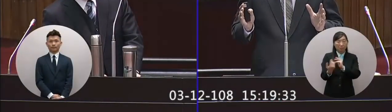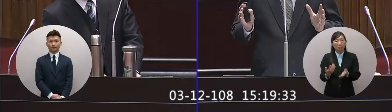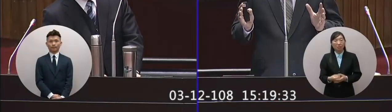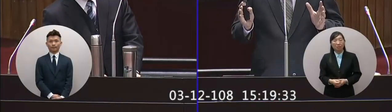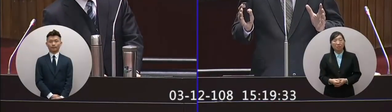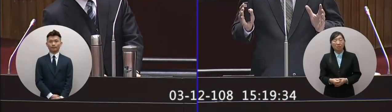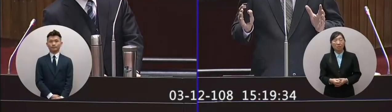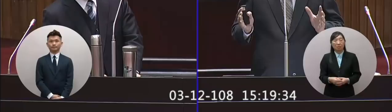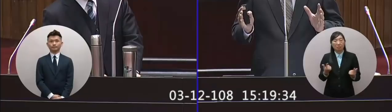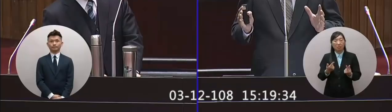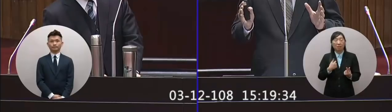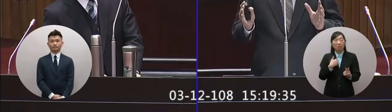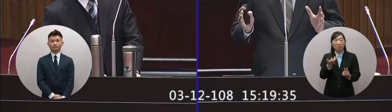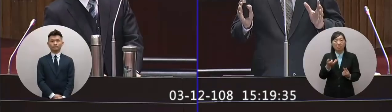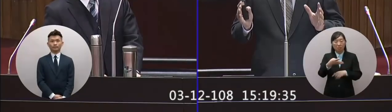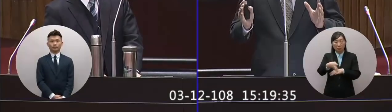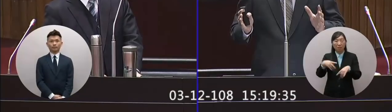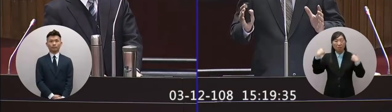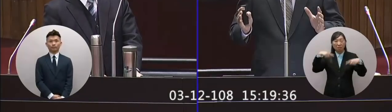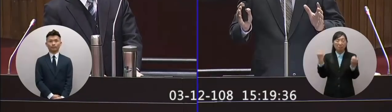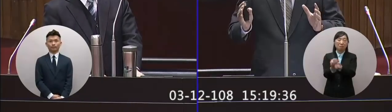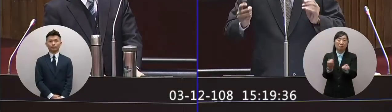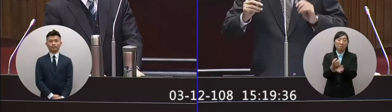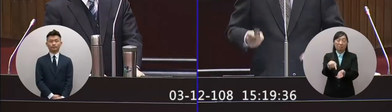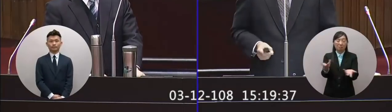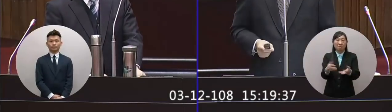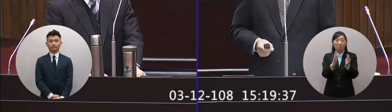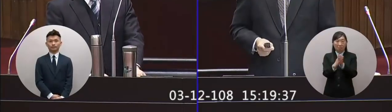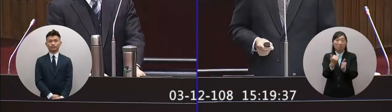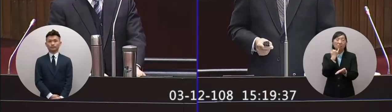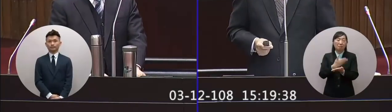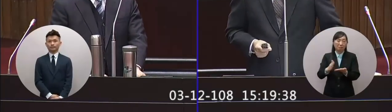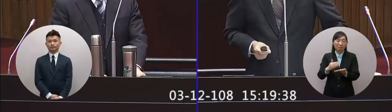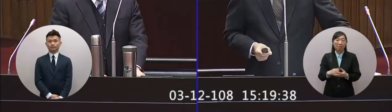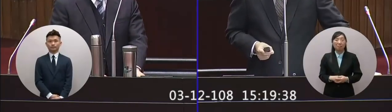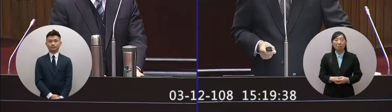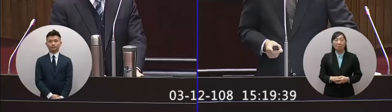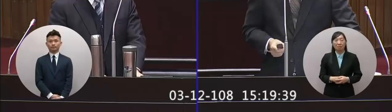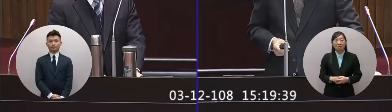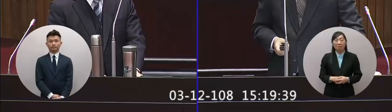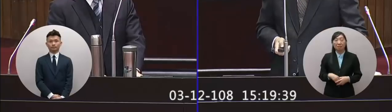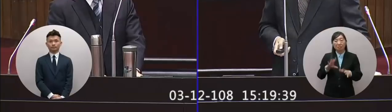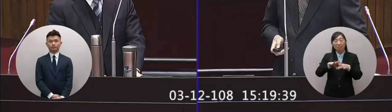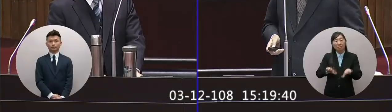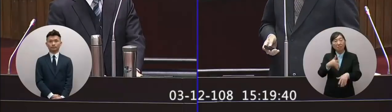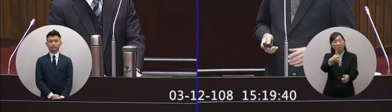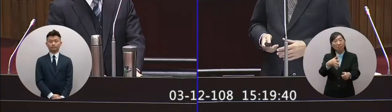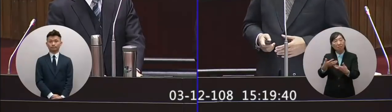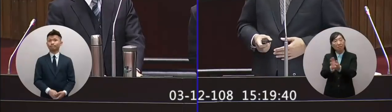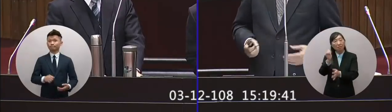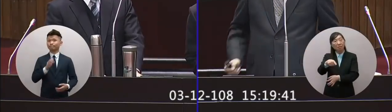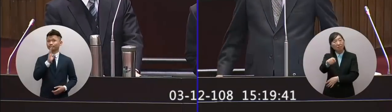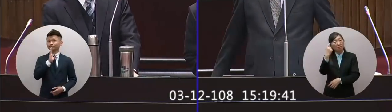多我们的该有的斑马线最常发生的事故的地方。啊，一定有叫保定啊，安怎讲？ 啊，